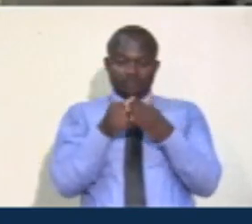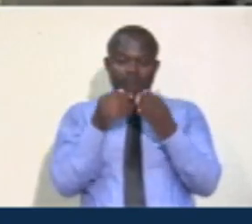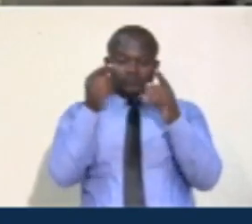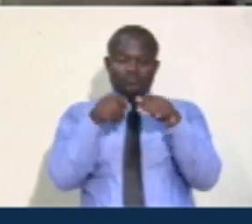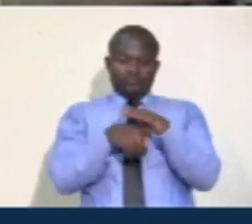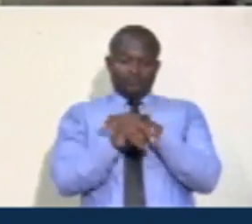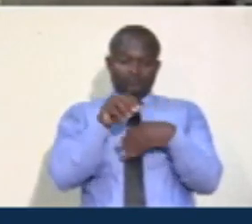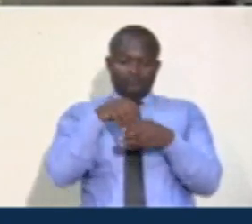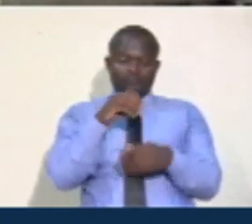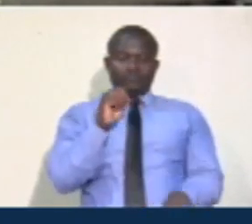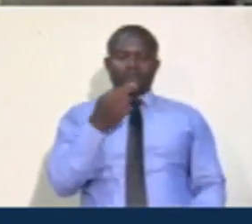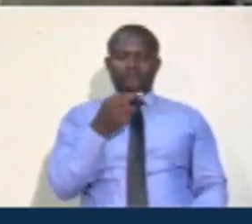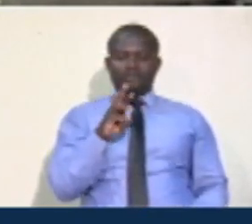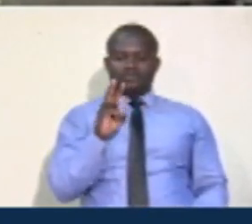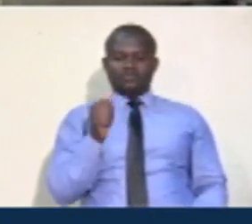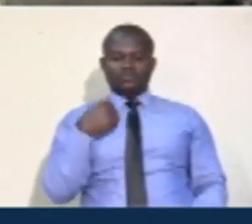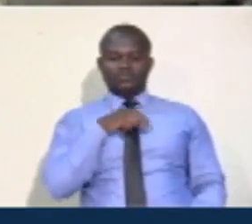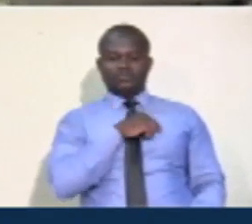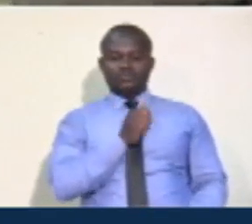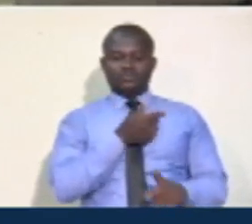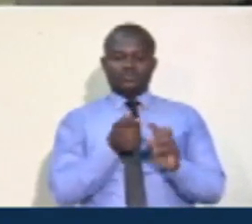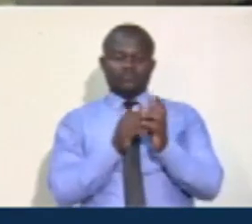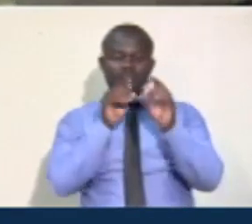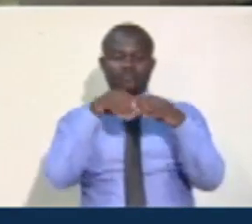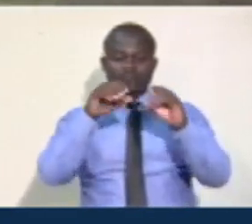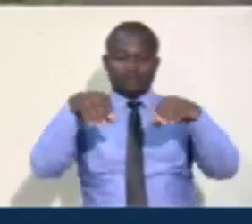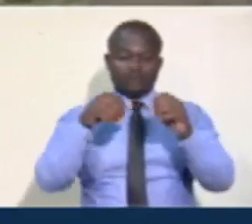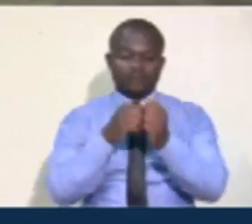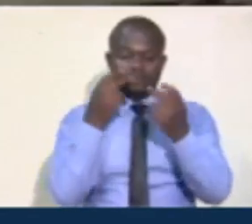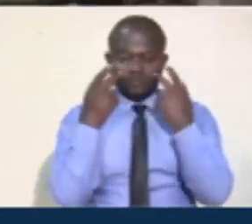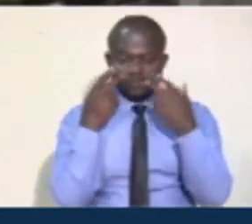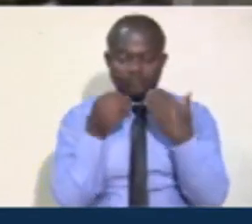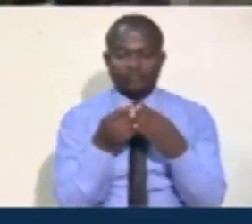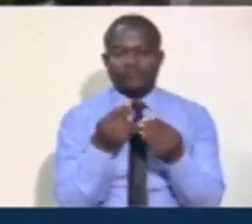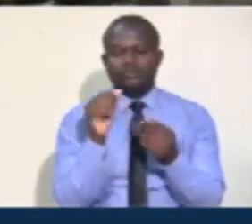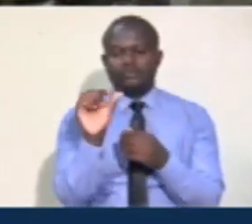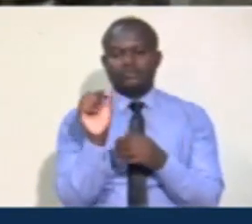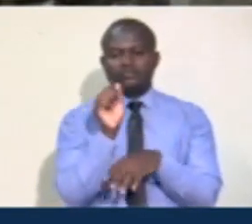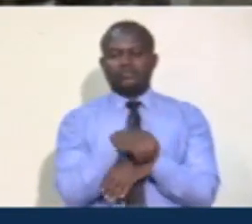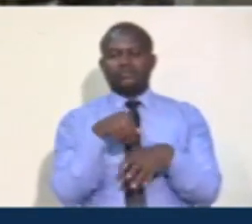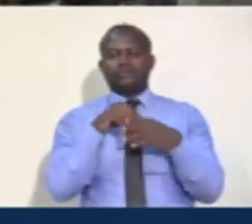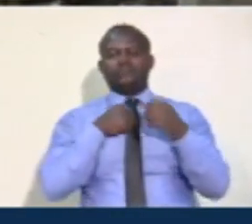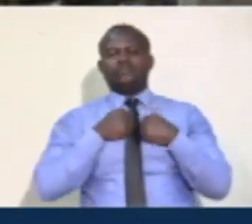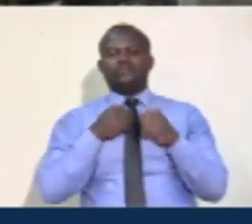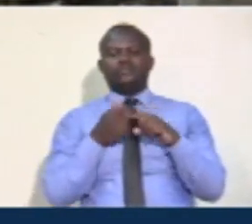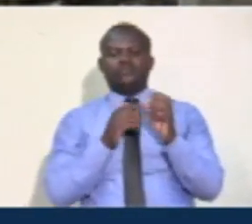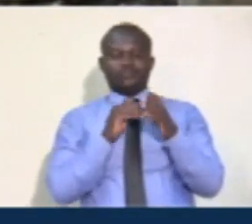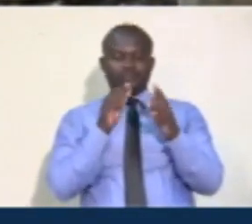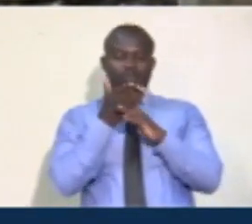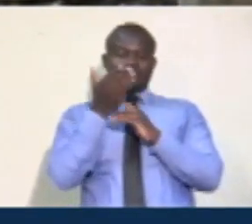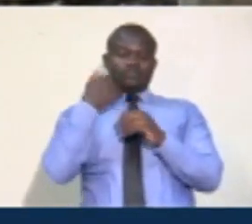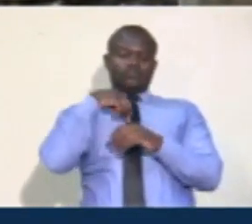bikinjira muri za majerwa zacu ariko wagera nko muri Congo ugasanga niho bihendutse kurusha mu Rwanda kandi biba byanyuze